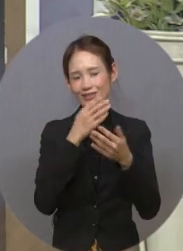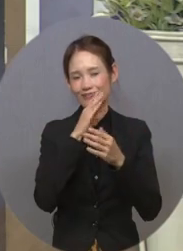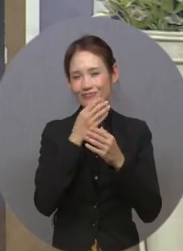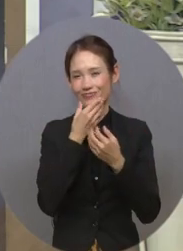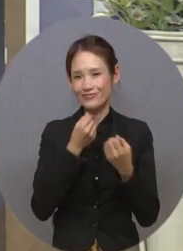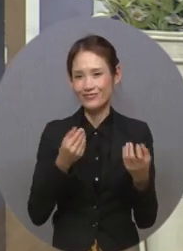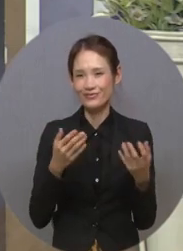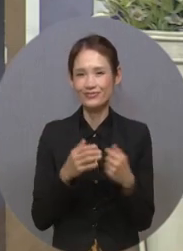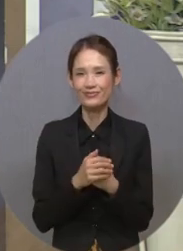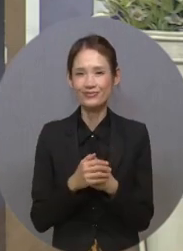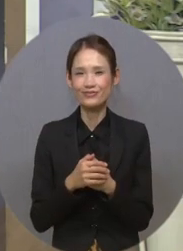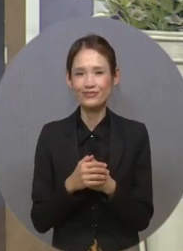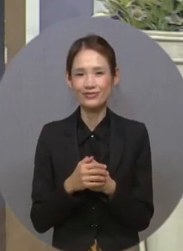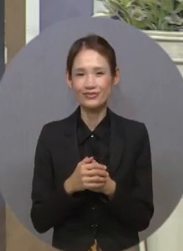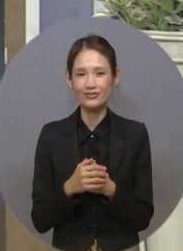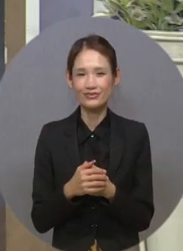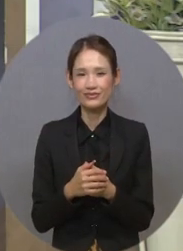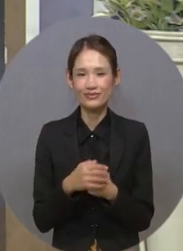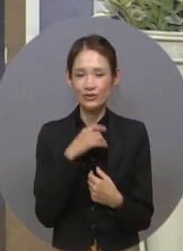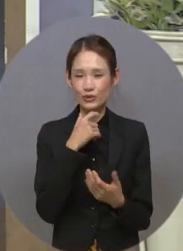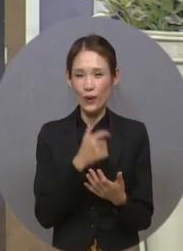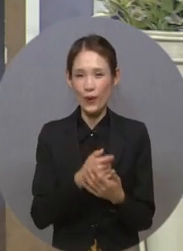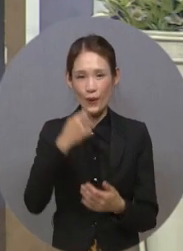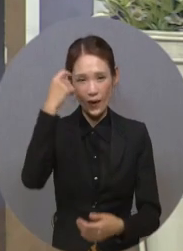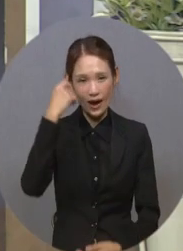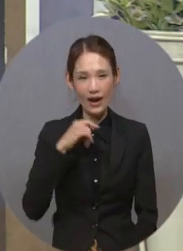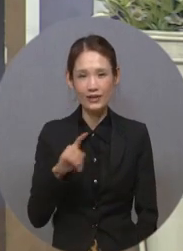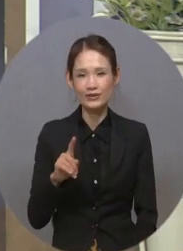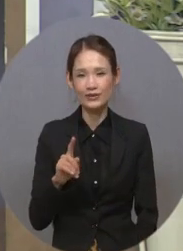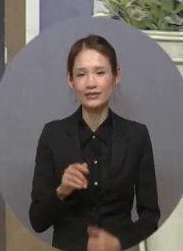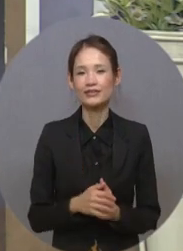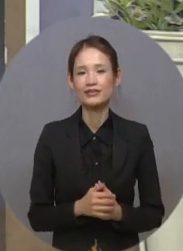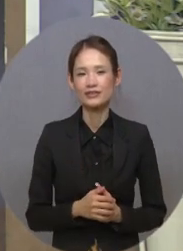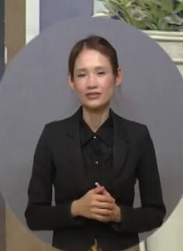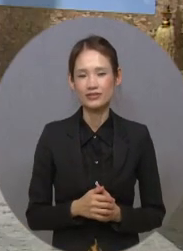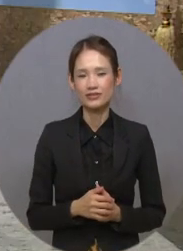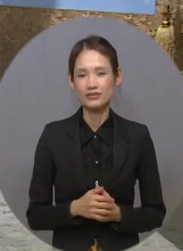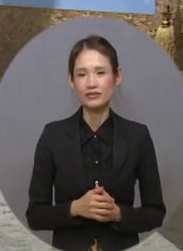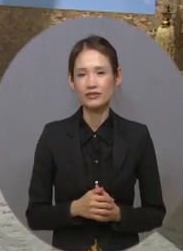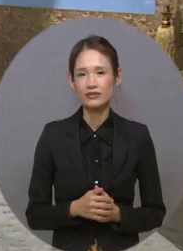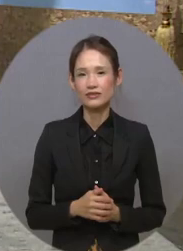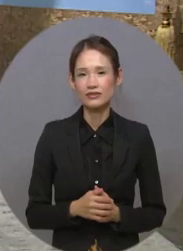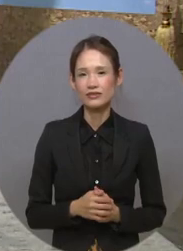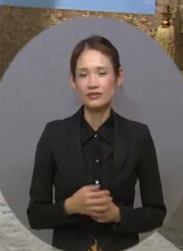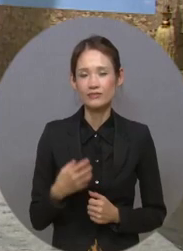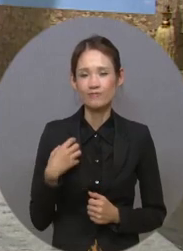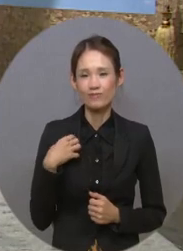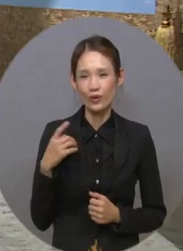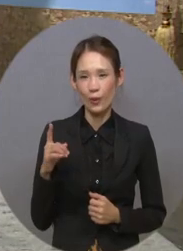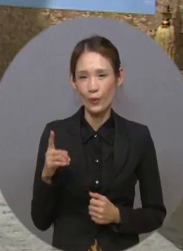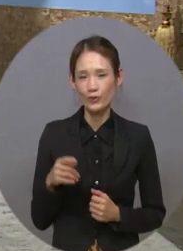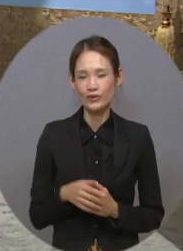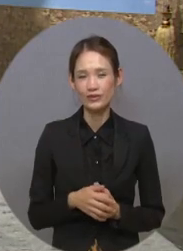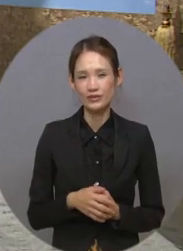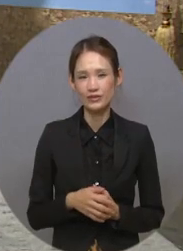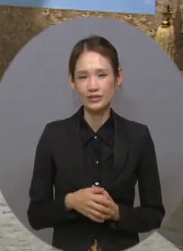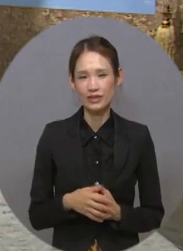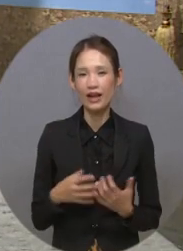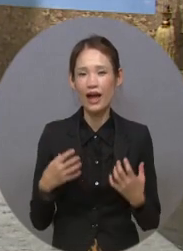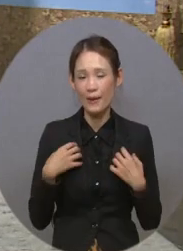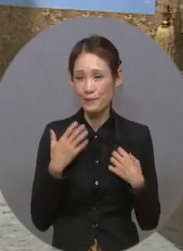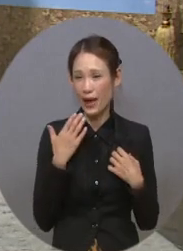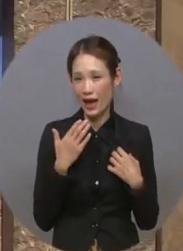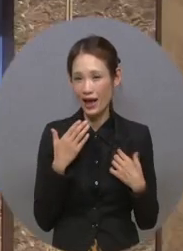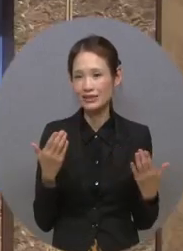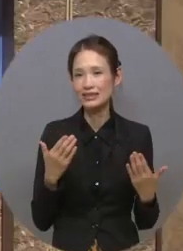네. 네, 이때 이 수상하신 소감이 좀 어떠셨어요? 네, 하여튼 뭐 제가 할 수 있는 일을 한